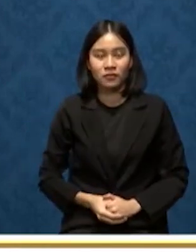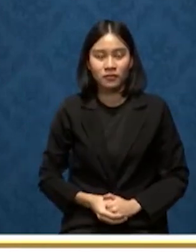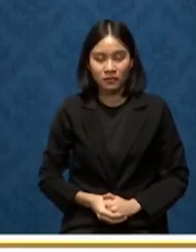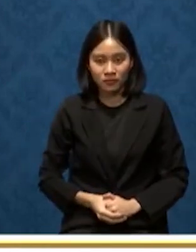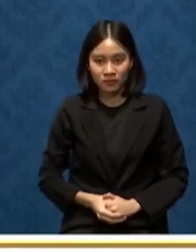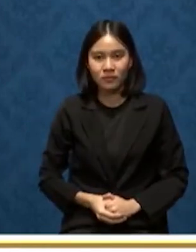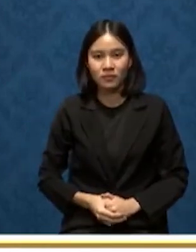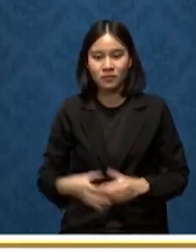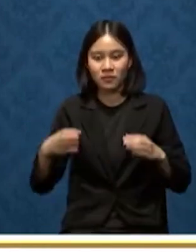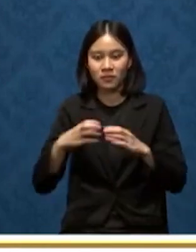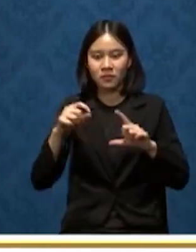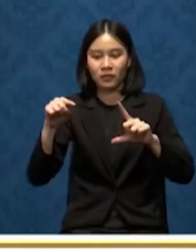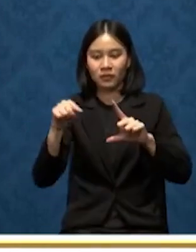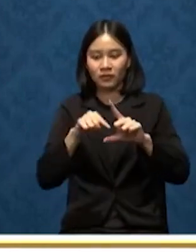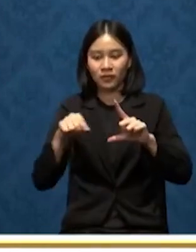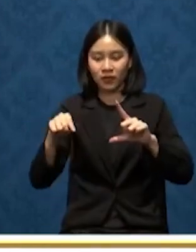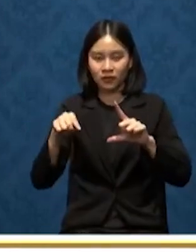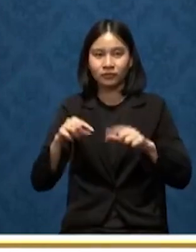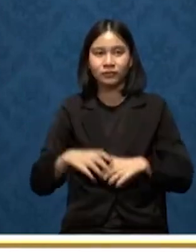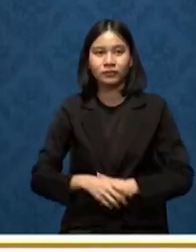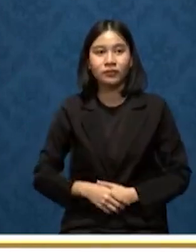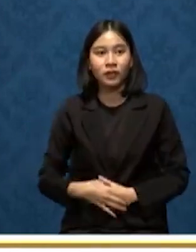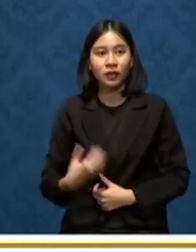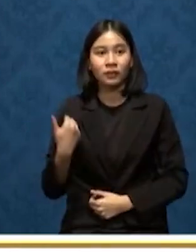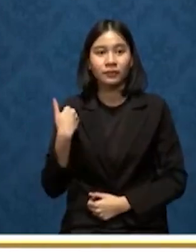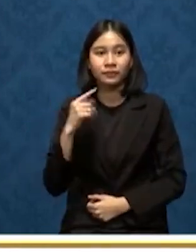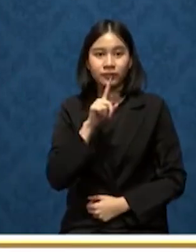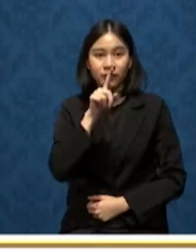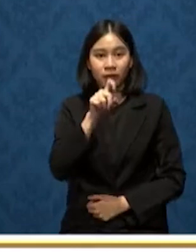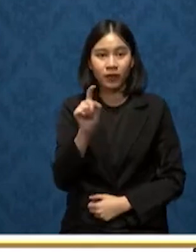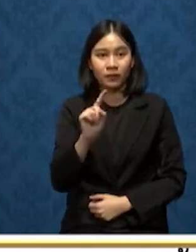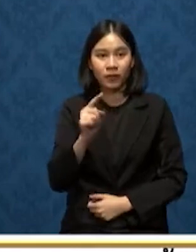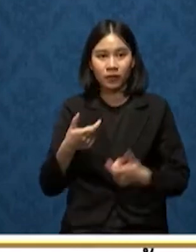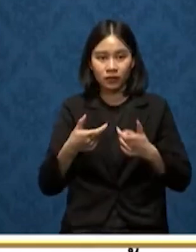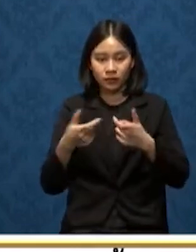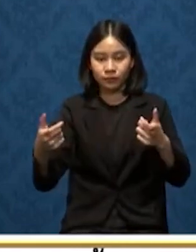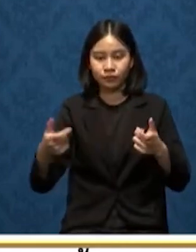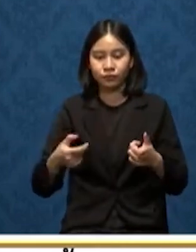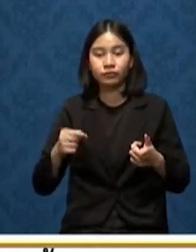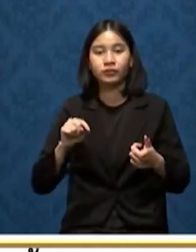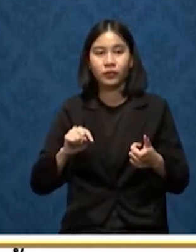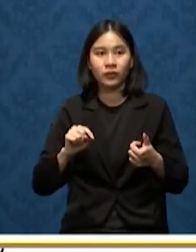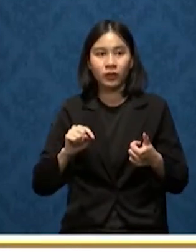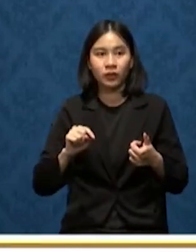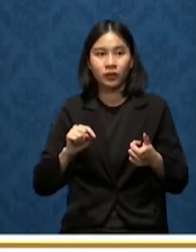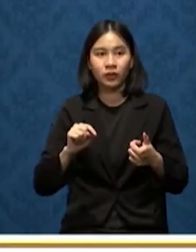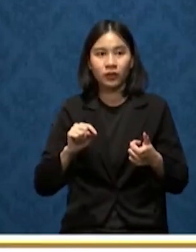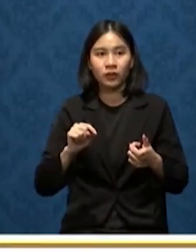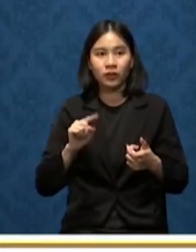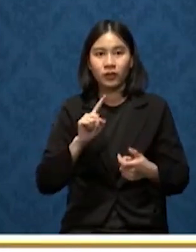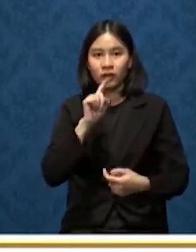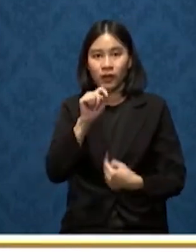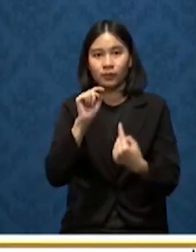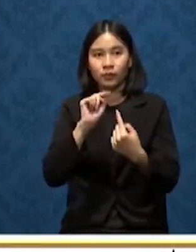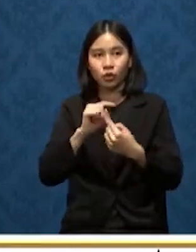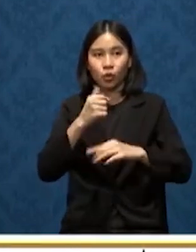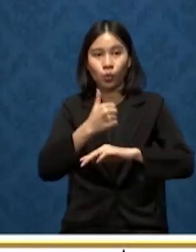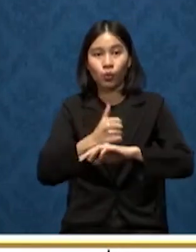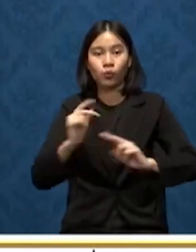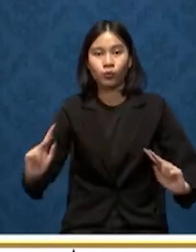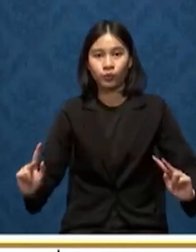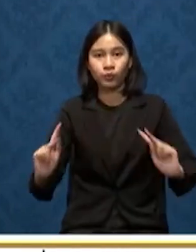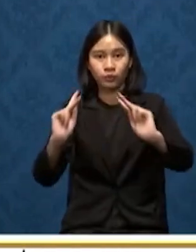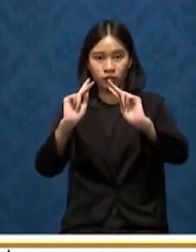มัชีรายชื่อพักเก้าไก่มีคำถามในรายงานวันละแรกนี้ไปอย่างพนตันรัฐมัตรีดวยนะครั